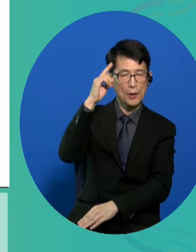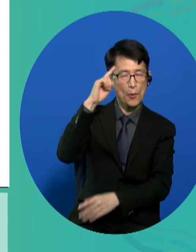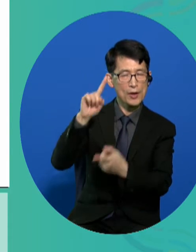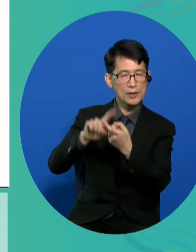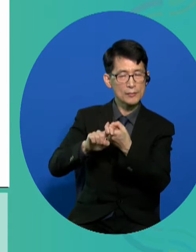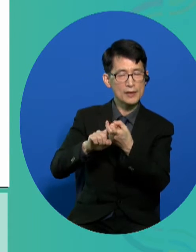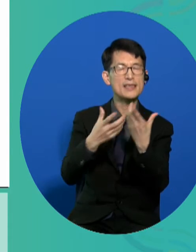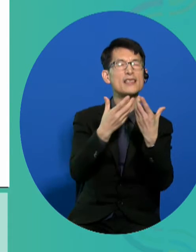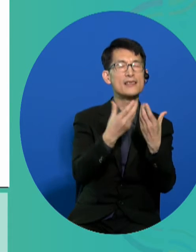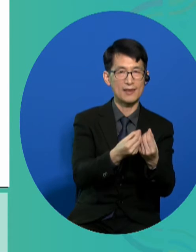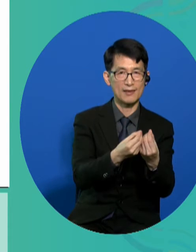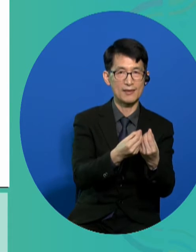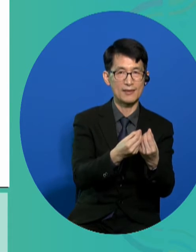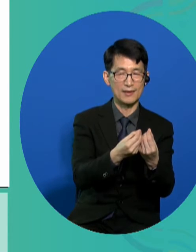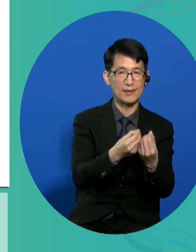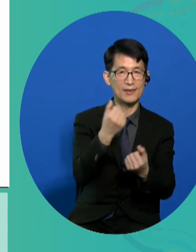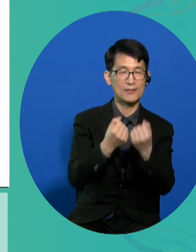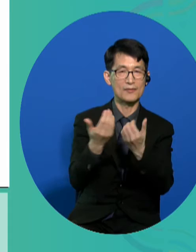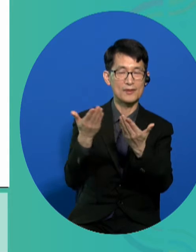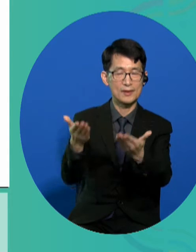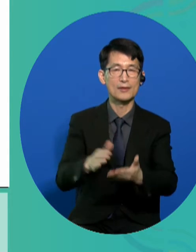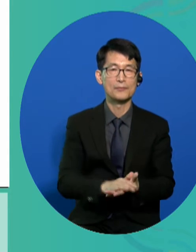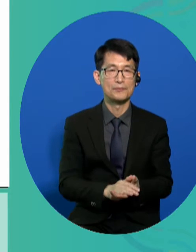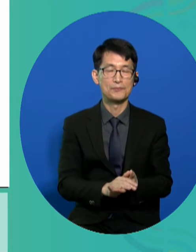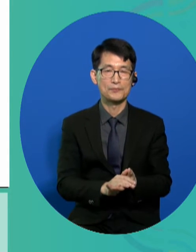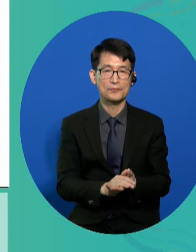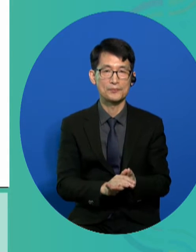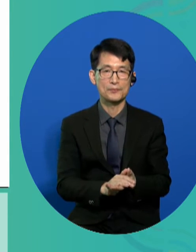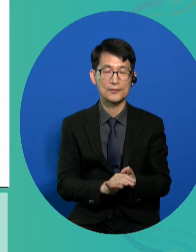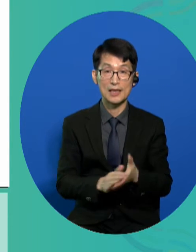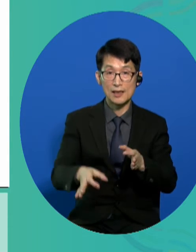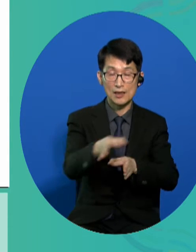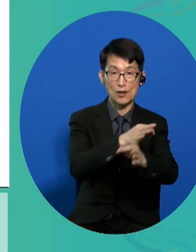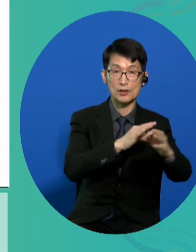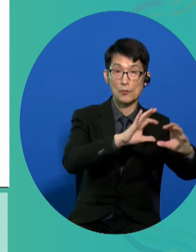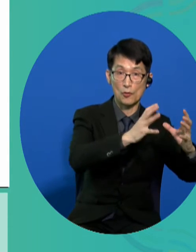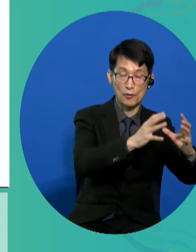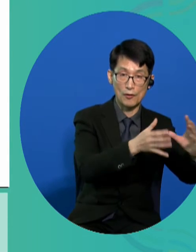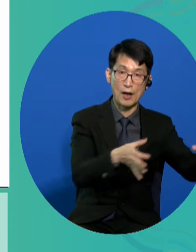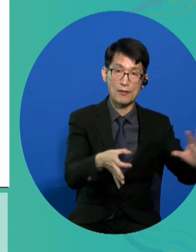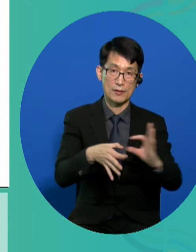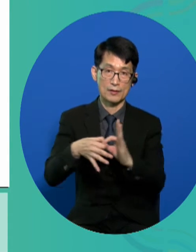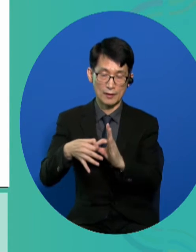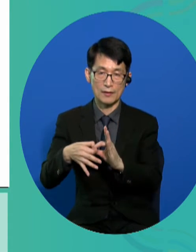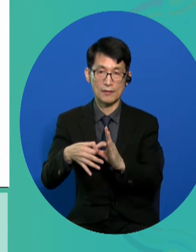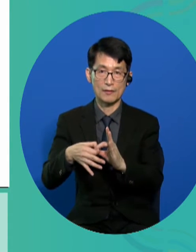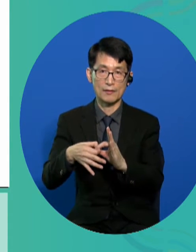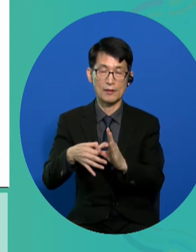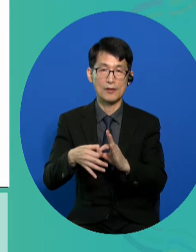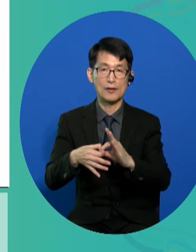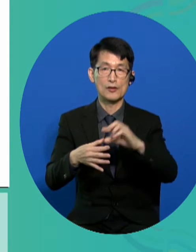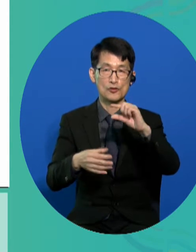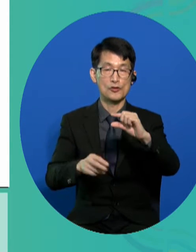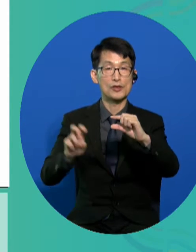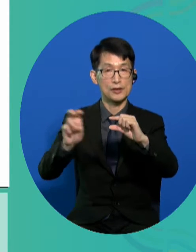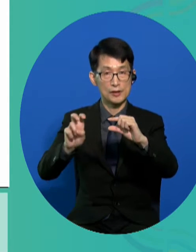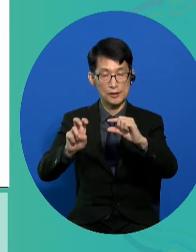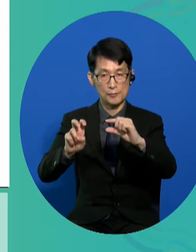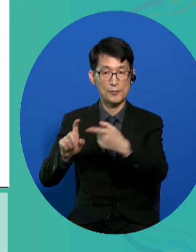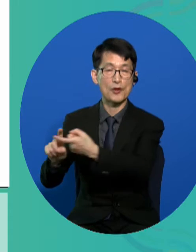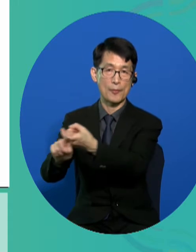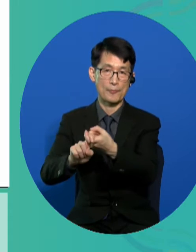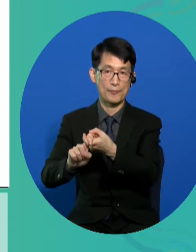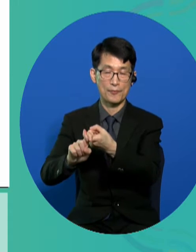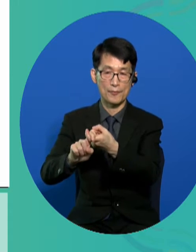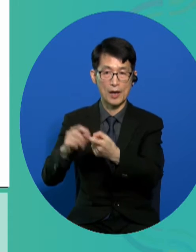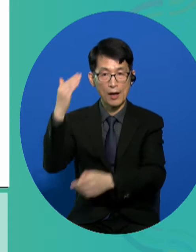보겠습니다. 현재 우리는 세계 경제 포럼과 파트너십을 맺고 G20 스마트시티 연합을 지원하고 있습니다. 이 연합은